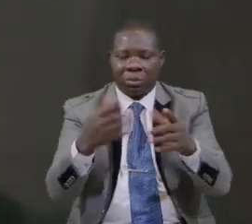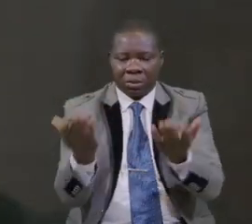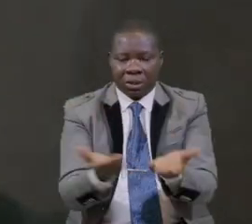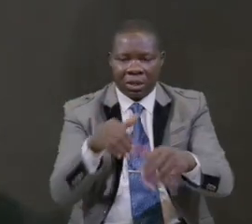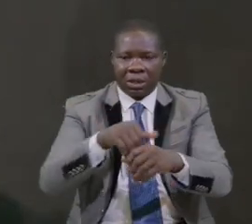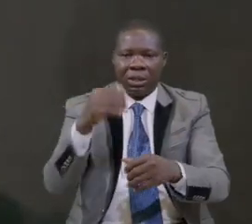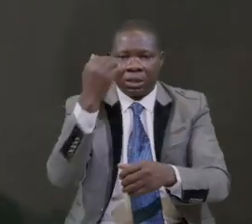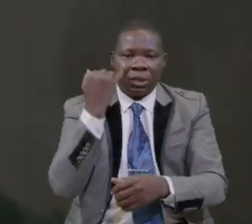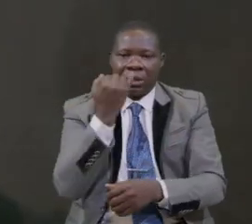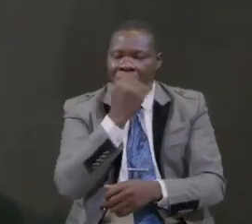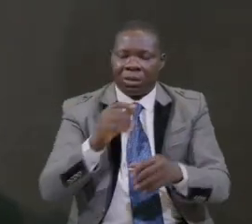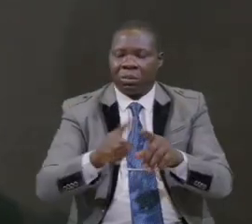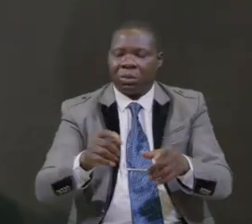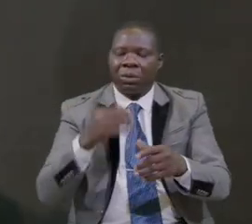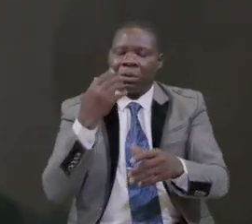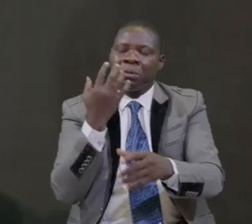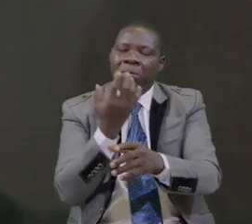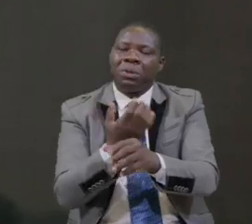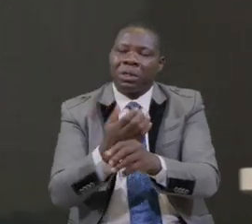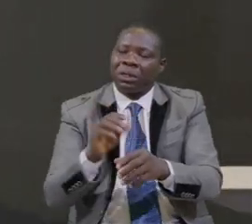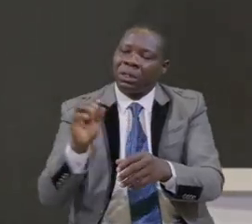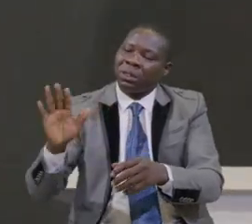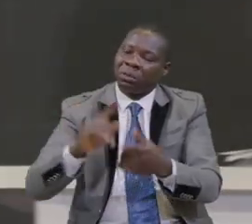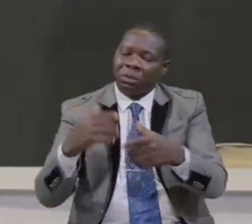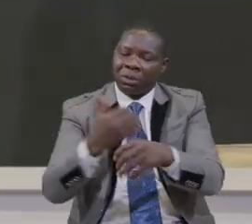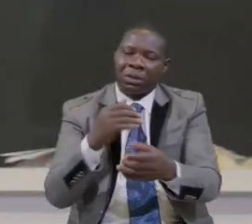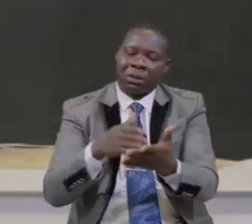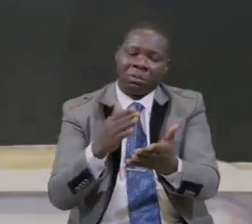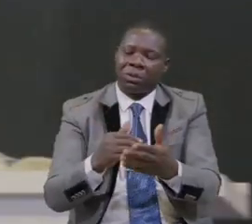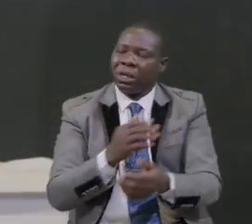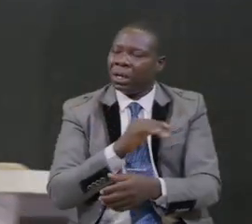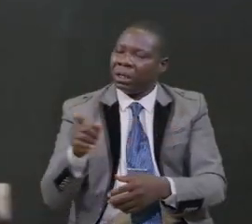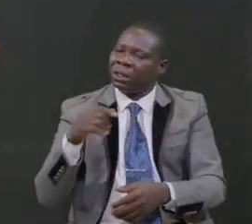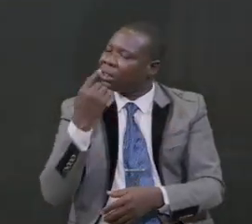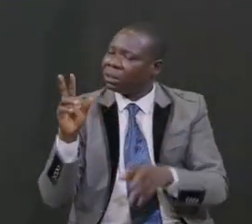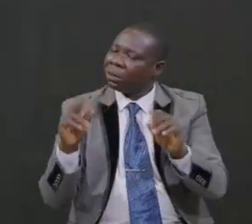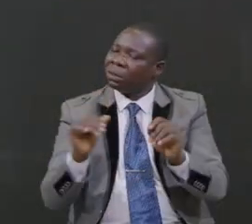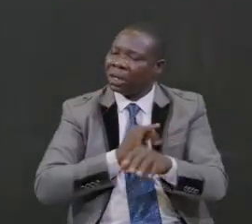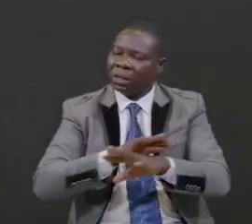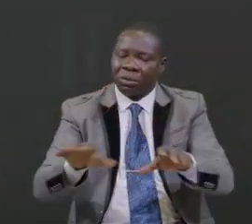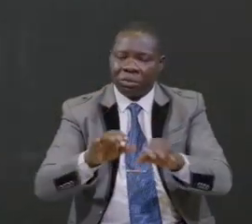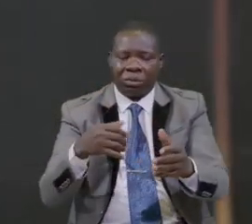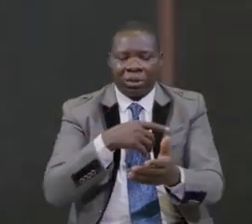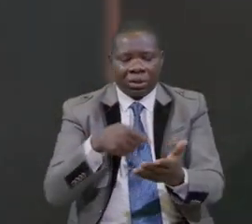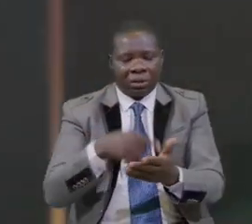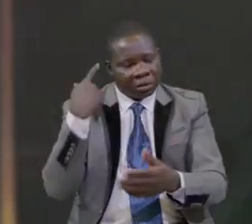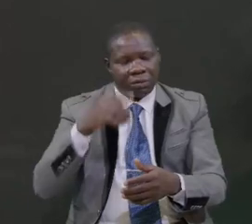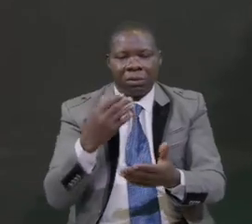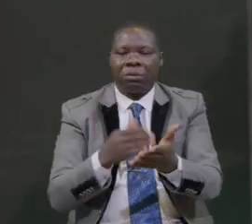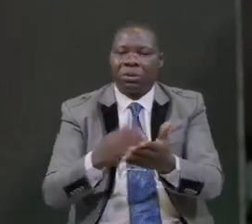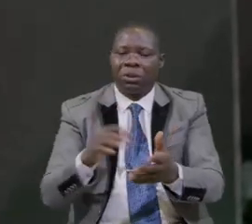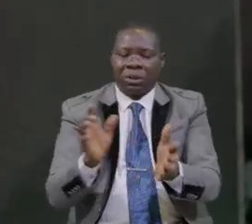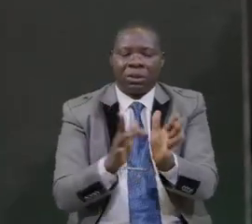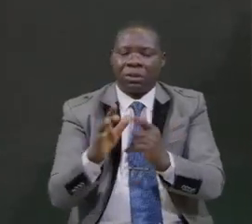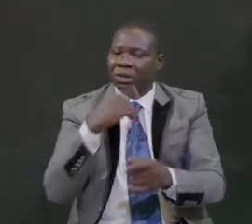plaidé avec, prends de l'argent, prends-la, dit non, non, non, je ne fais pas ça pour l'argent. Jésus a dit, vous avez reçu